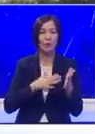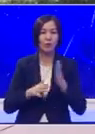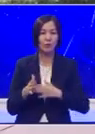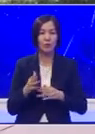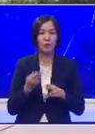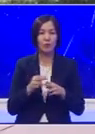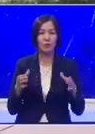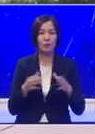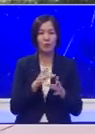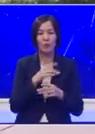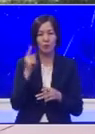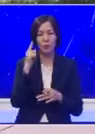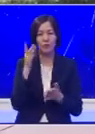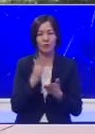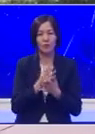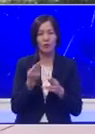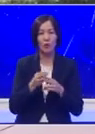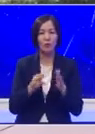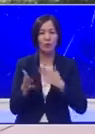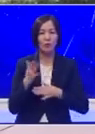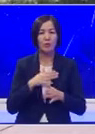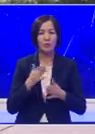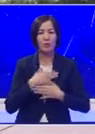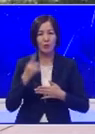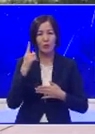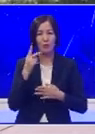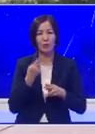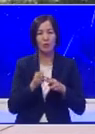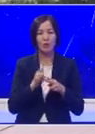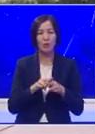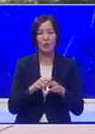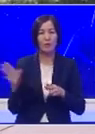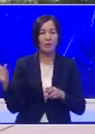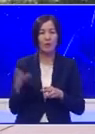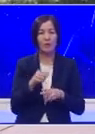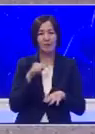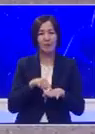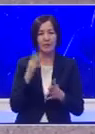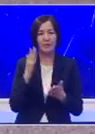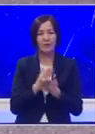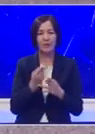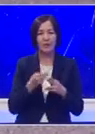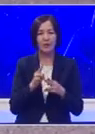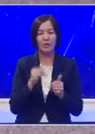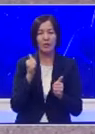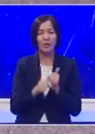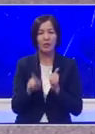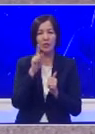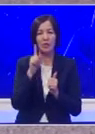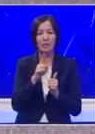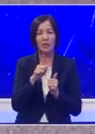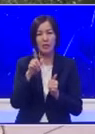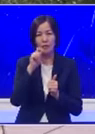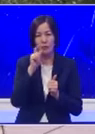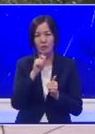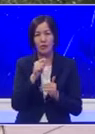бұл бөлім туралы көп естідім. Өте қуаныштымын. Менің ойымша бұл кезең бәріне оң әсер етеді. Өйткені әр жас, әр ер адам